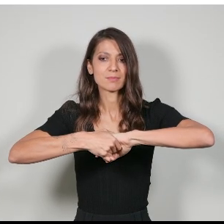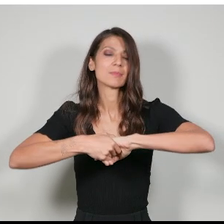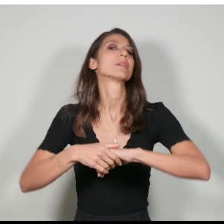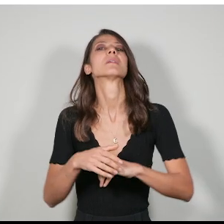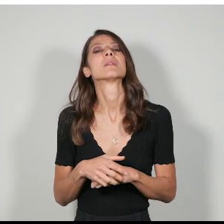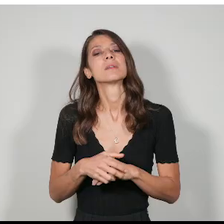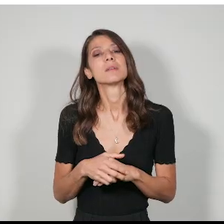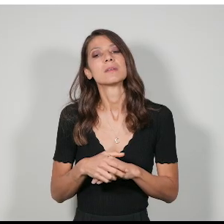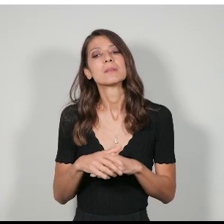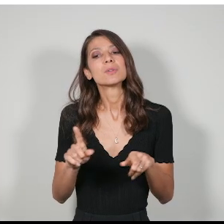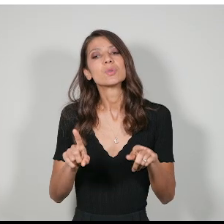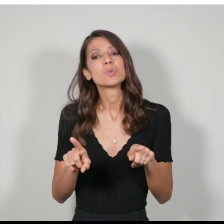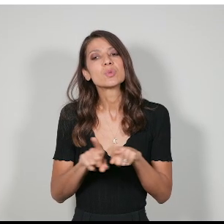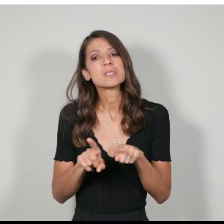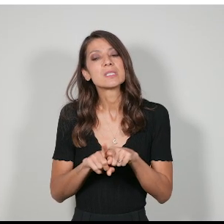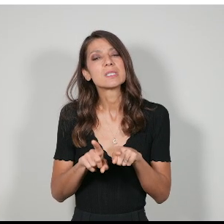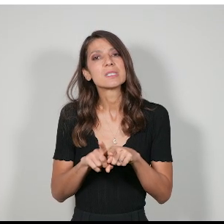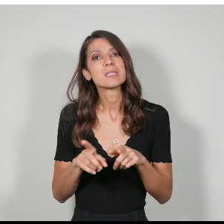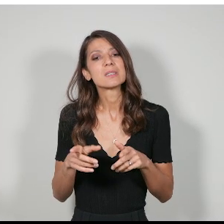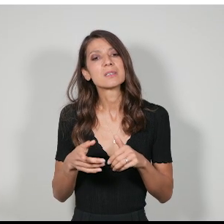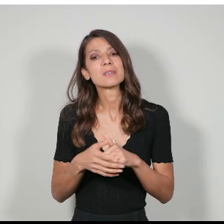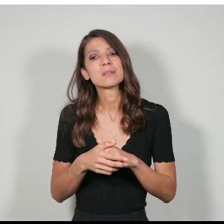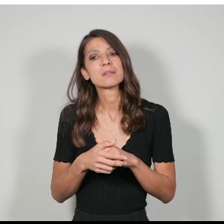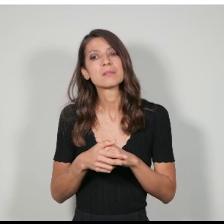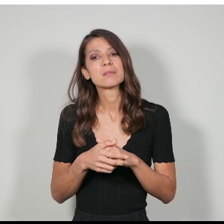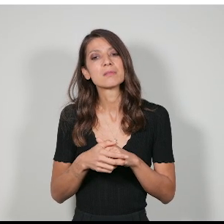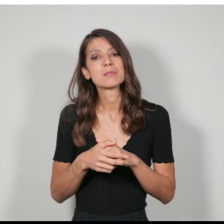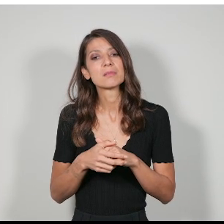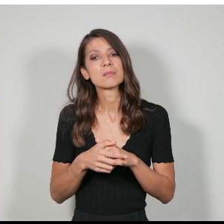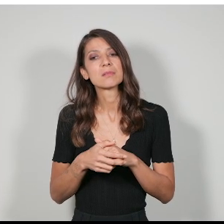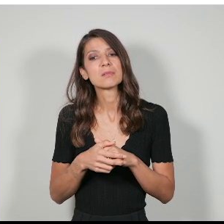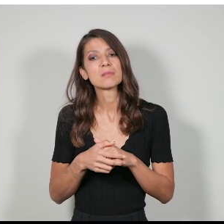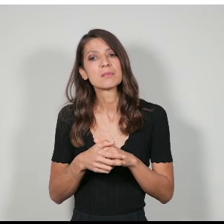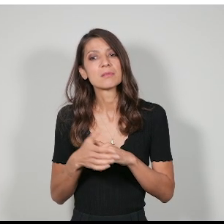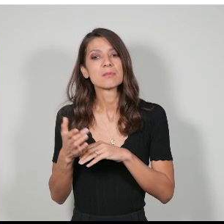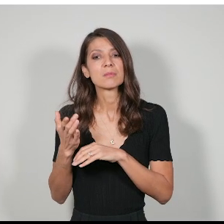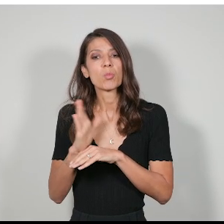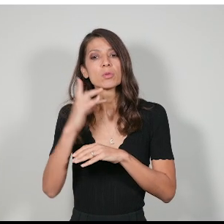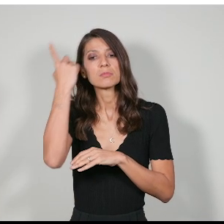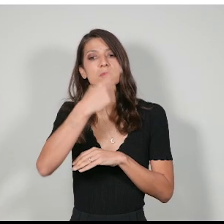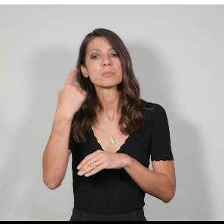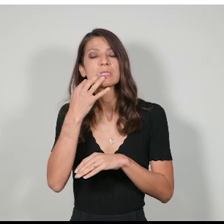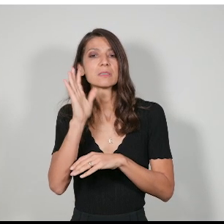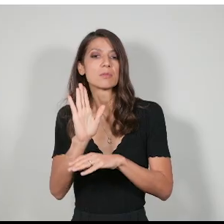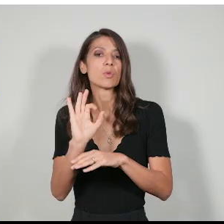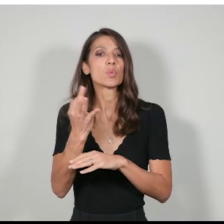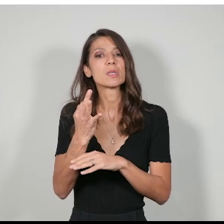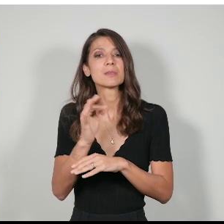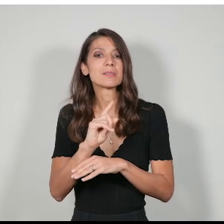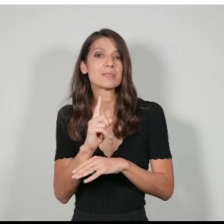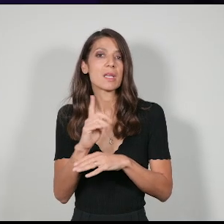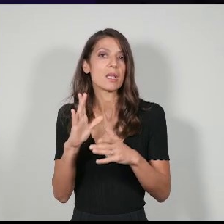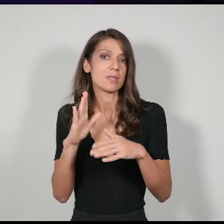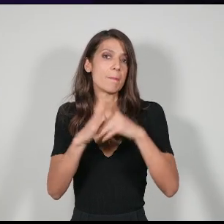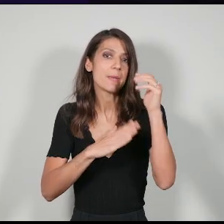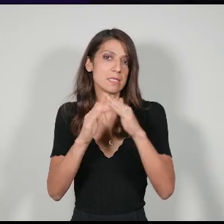aussi cette coiffe un petit peu de dire qu'il y a vraiment des métiers à inventer. Ce n'est pas juste de la